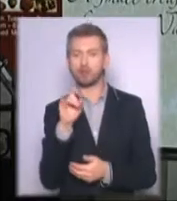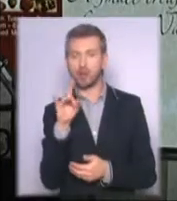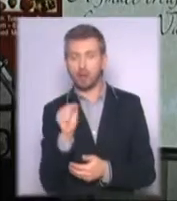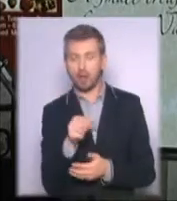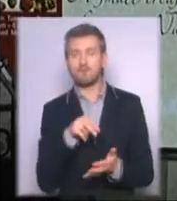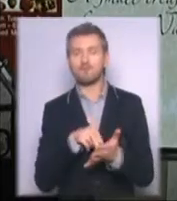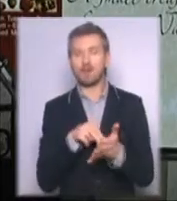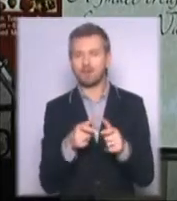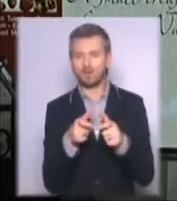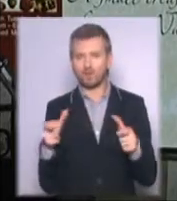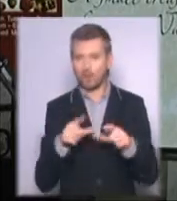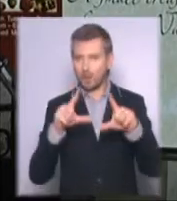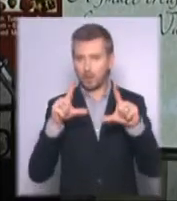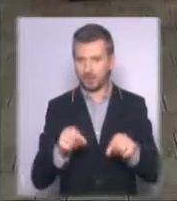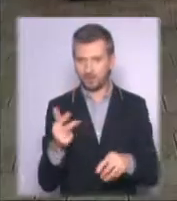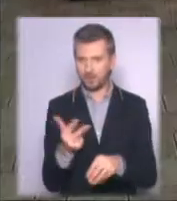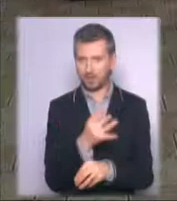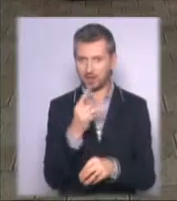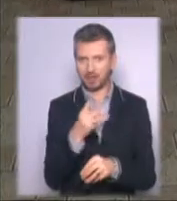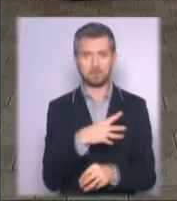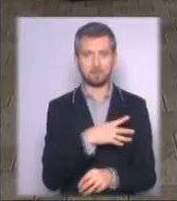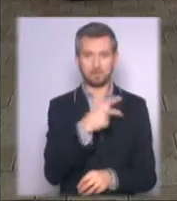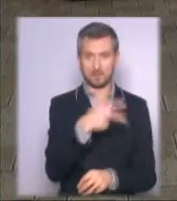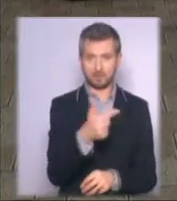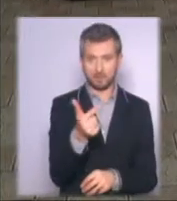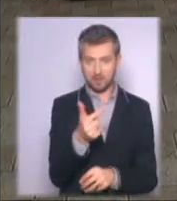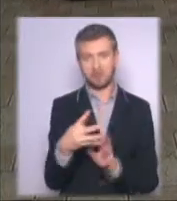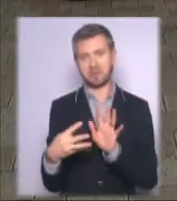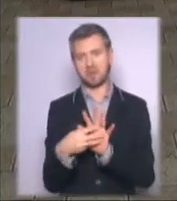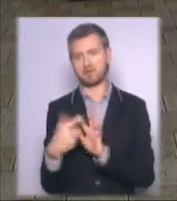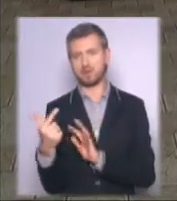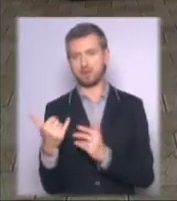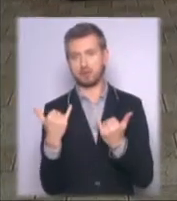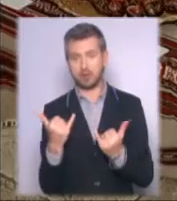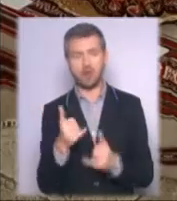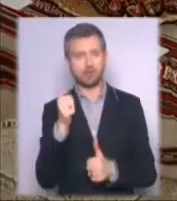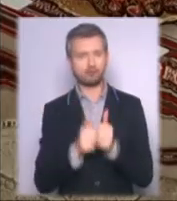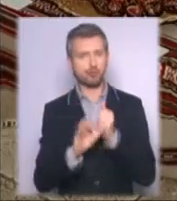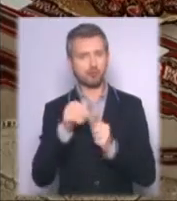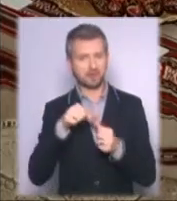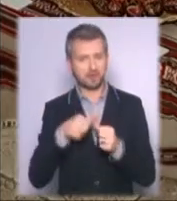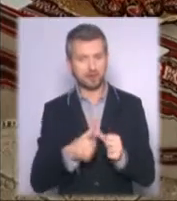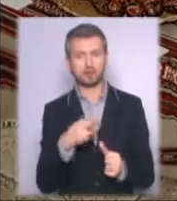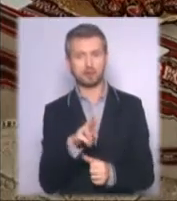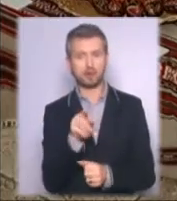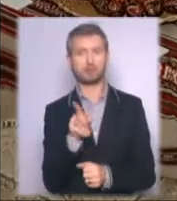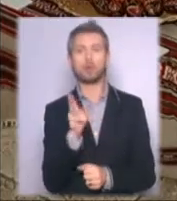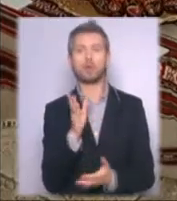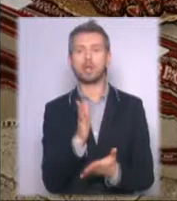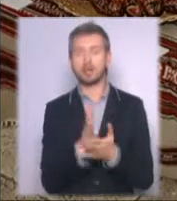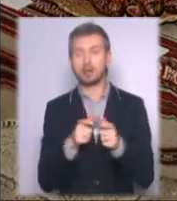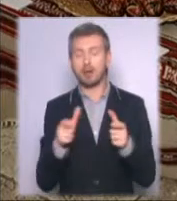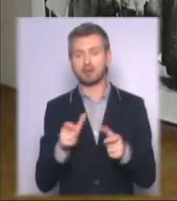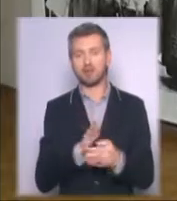квитка знизили більш ніж утричі – з 30 до 9 гривень, а щосереди для власників соцкартки – вхід